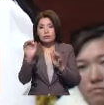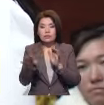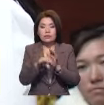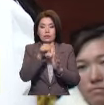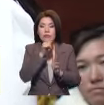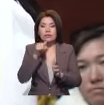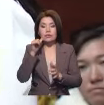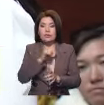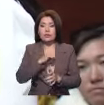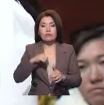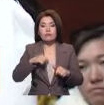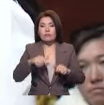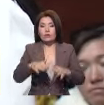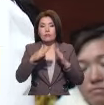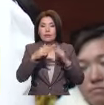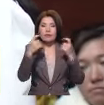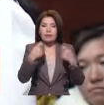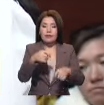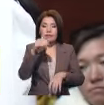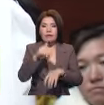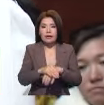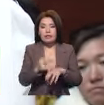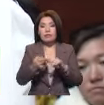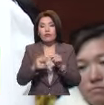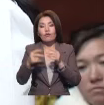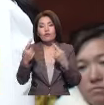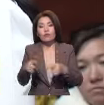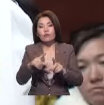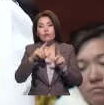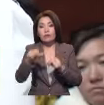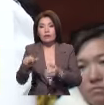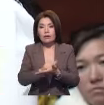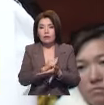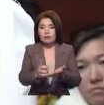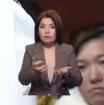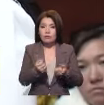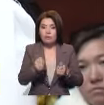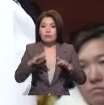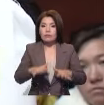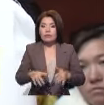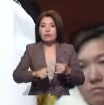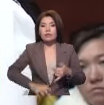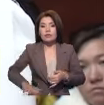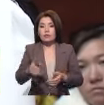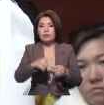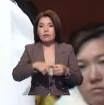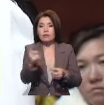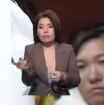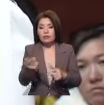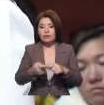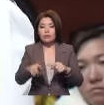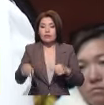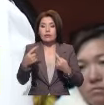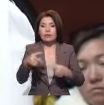өз елігіндегі мүлікті сату фактісі, өзге елге жол жүру құжаттарын алу, тұрғылықты жер бойынша тіркеуден шығу, өзге